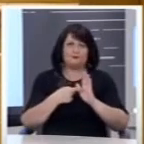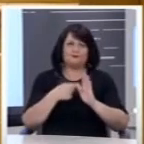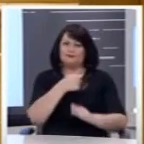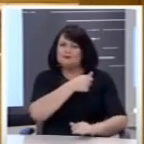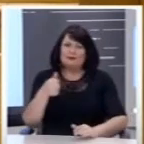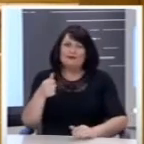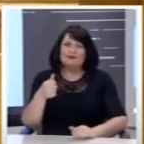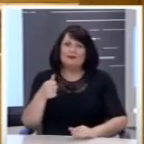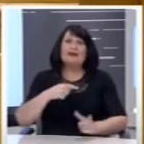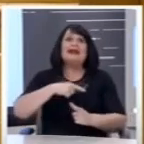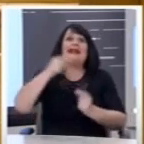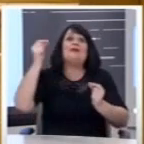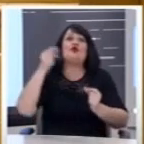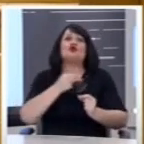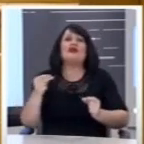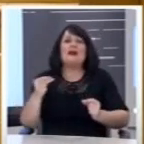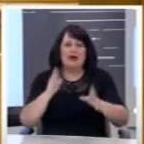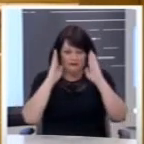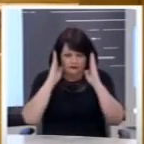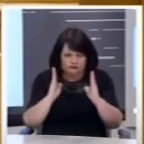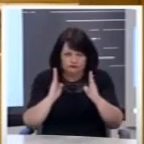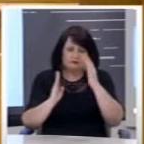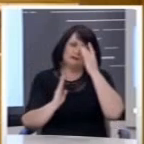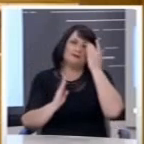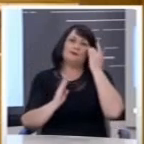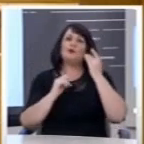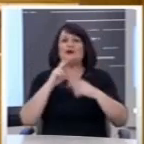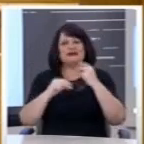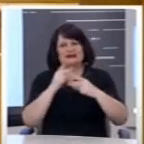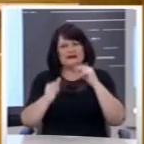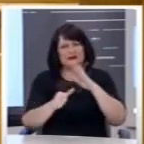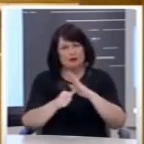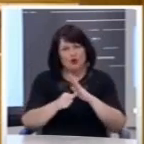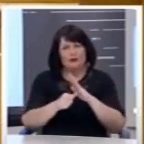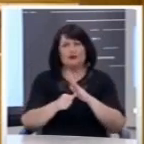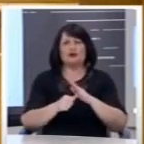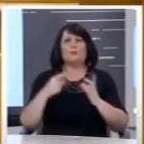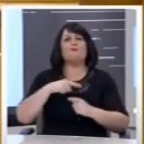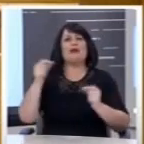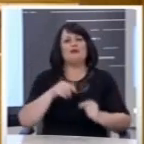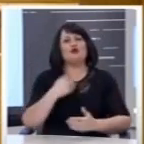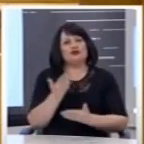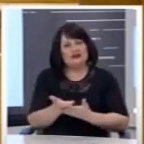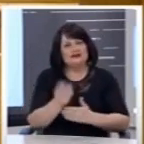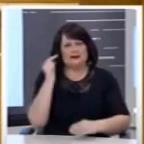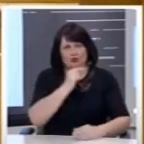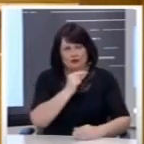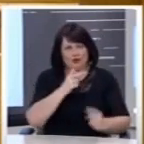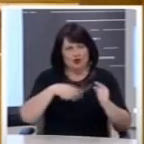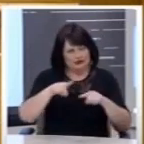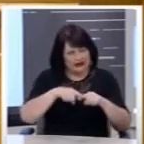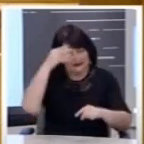αποκλειστικά αφιερωμένη στο Κυπριακό μετά από μια συζήτηση που προκάλεσε ο Πρόεδρος της Κύπρου και ο Πρωθυπουργός της